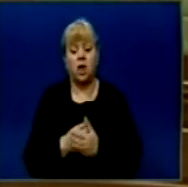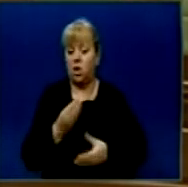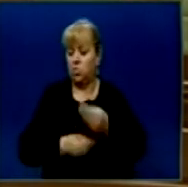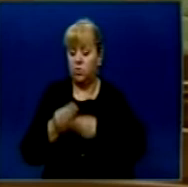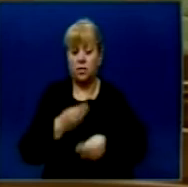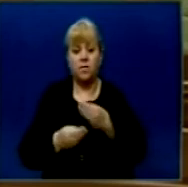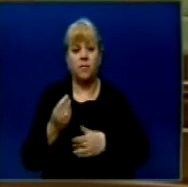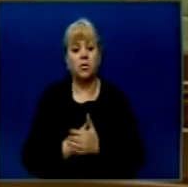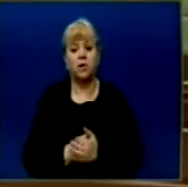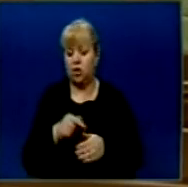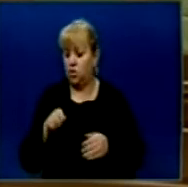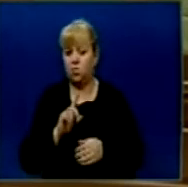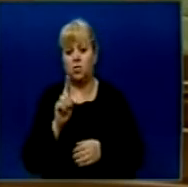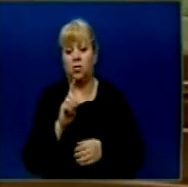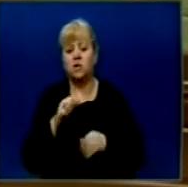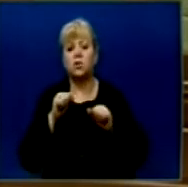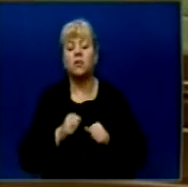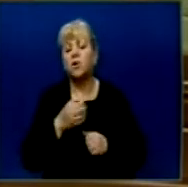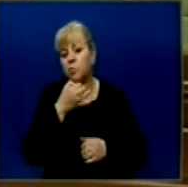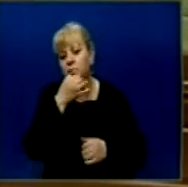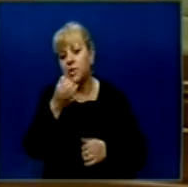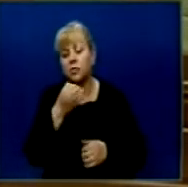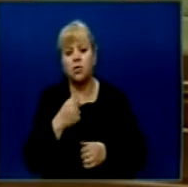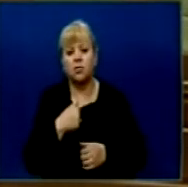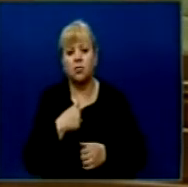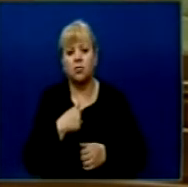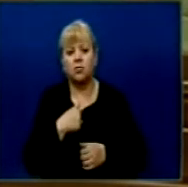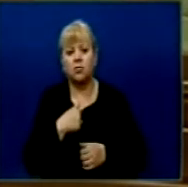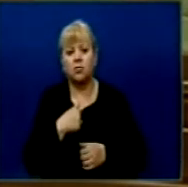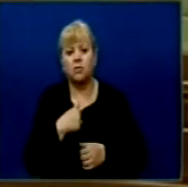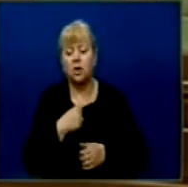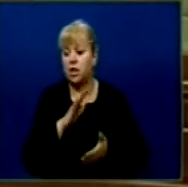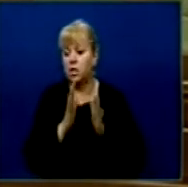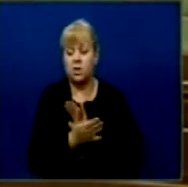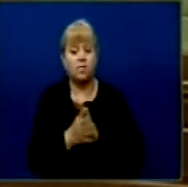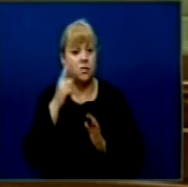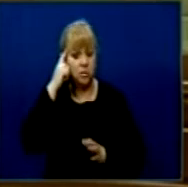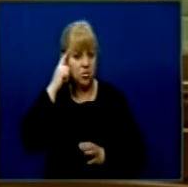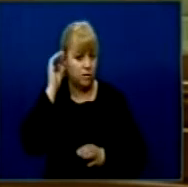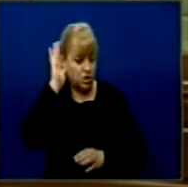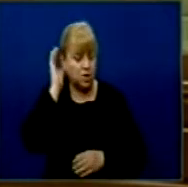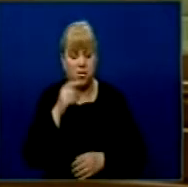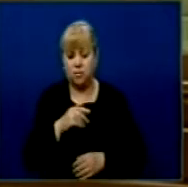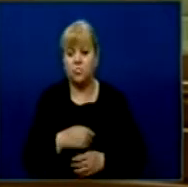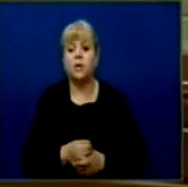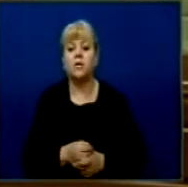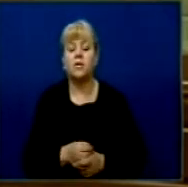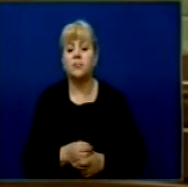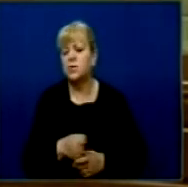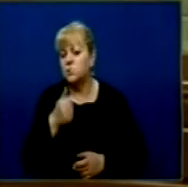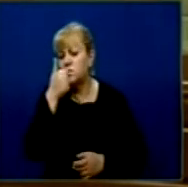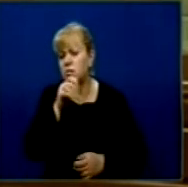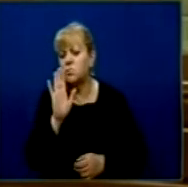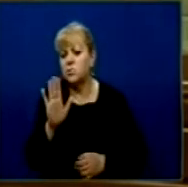vendit. E jo kjo qeveri. Atëherë pyetja ime për tashi zaventës kryeministra se kryeministri s'qen ka këtu, është çka bëni